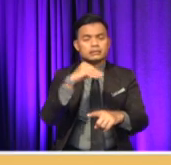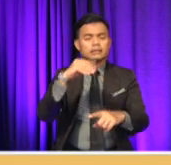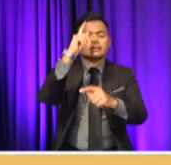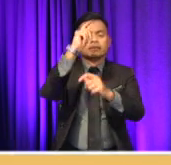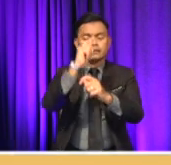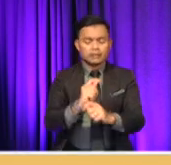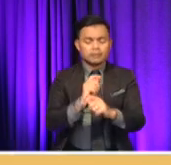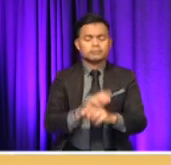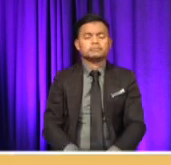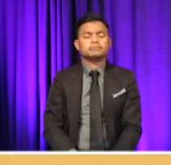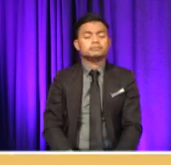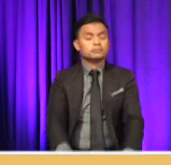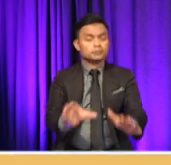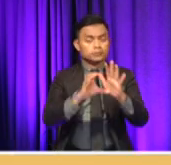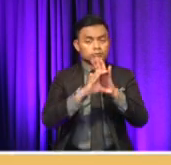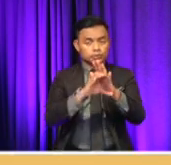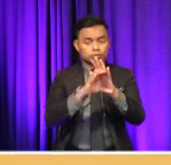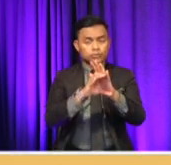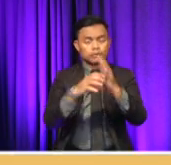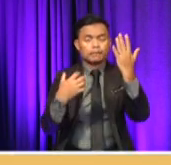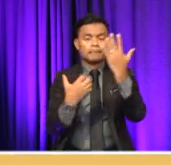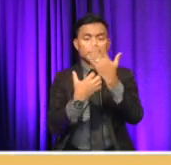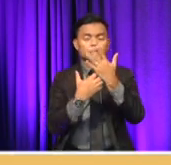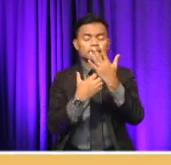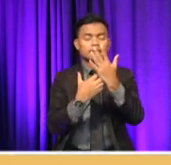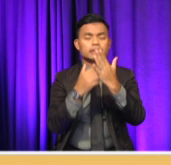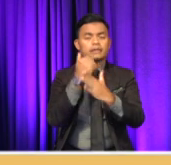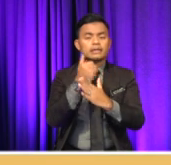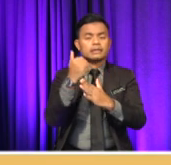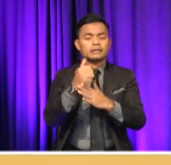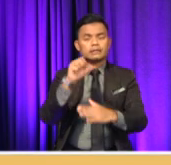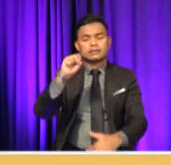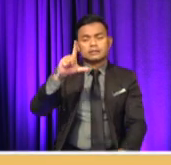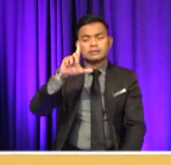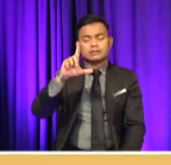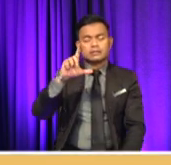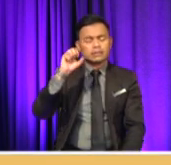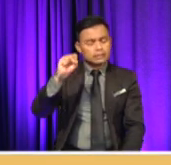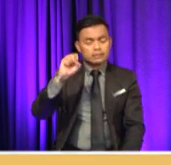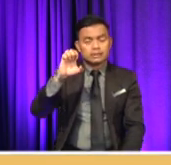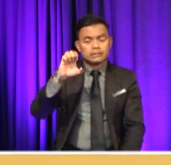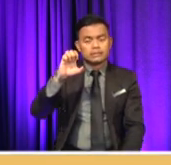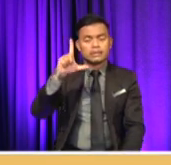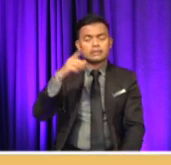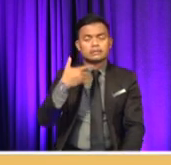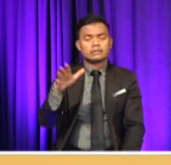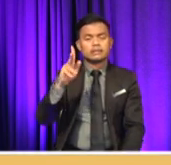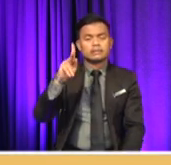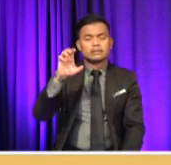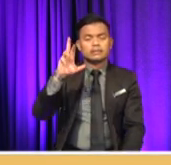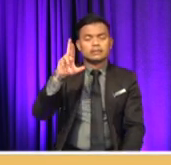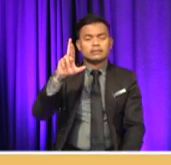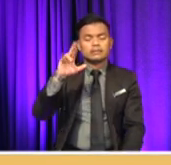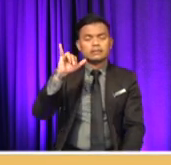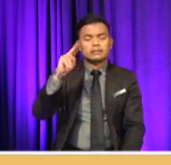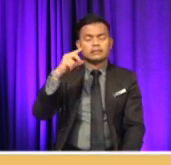bukanlah arus terus ialah bakteri atau sel kering Oke sebuah sebuah sel kering dapat membekalkan urutan arus